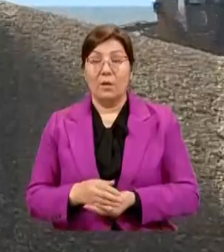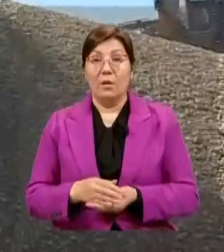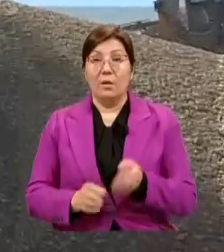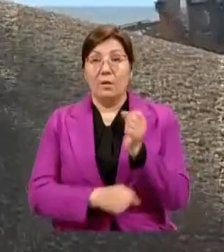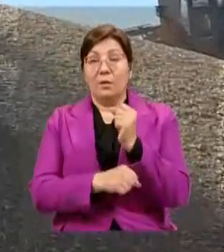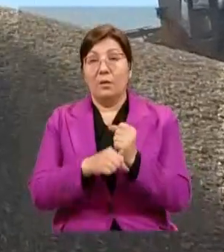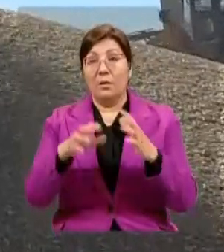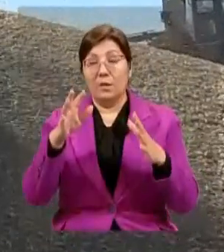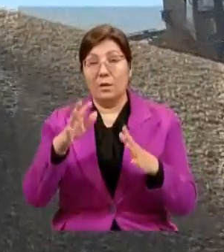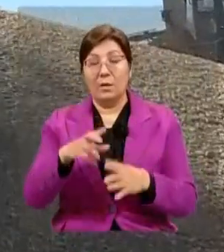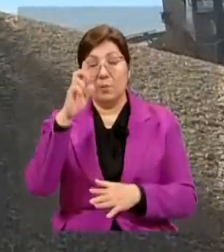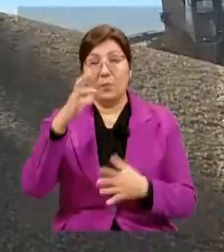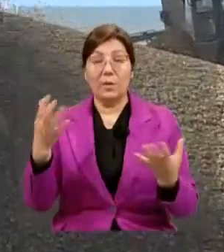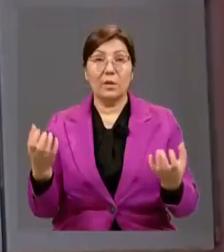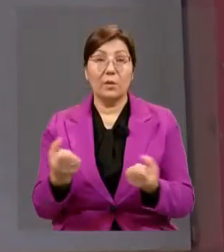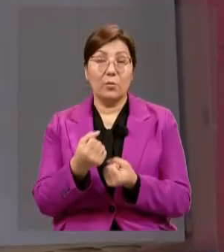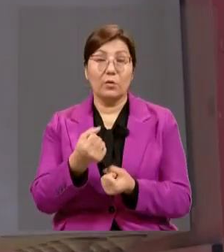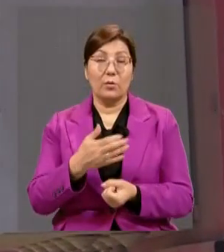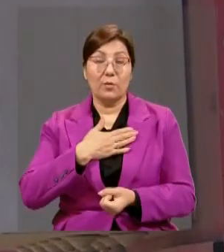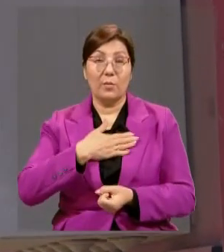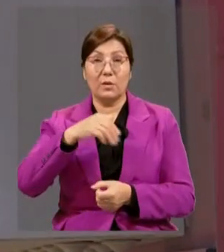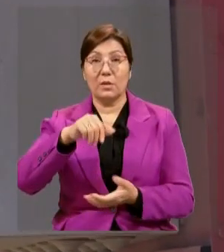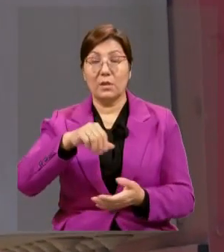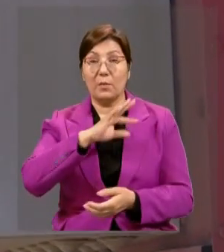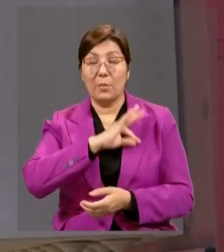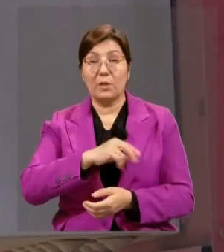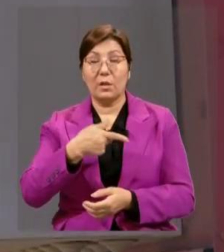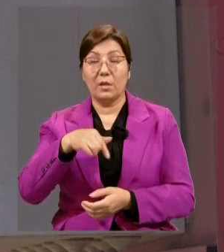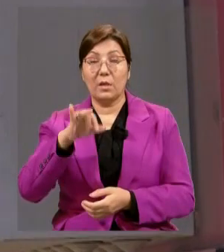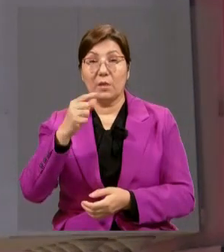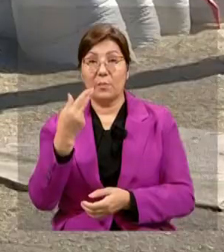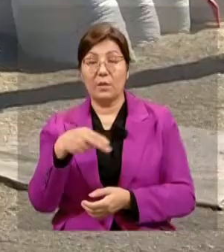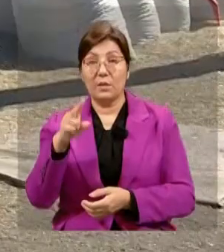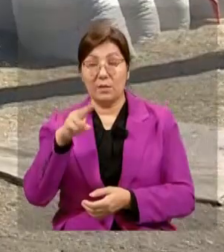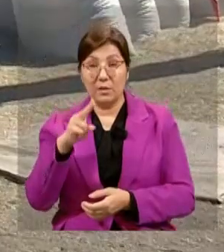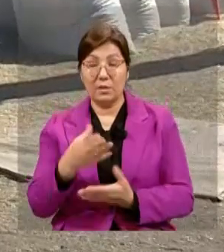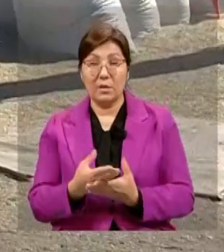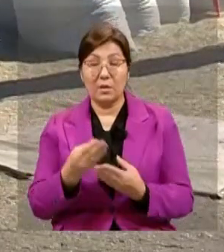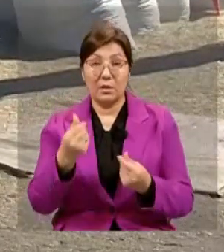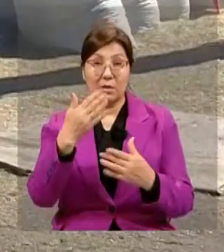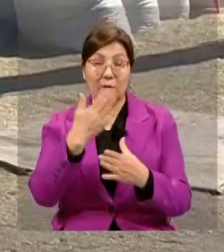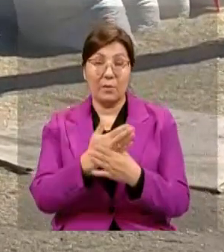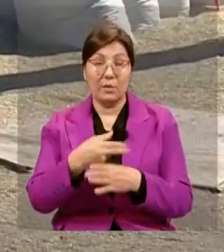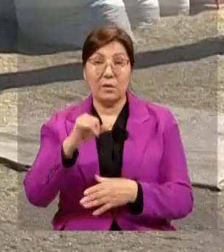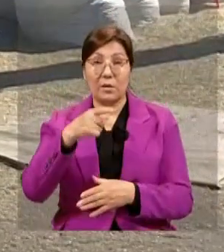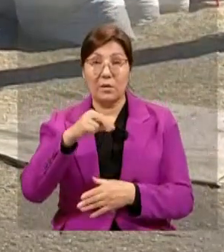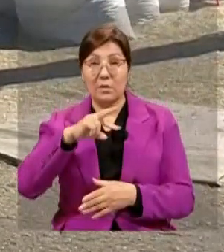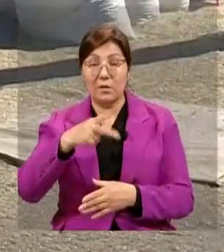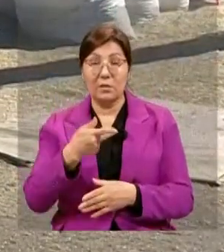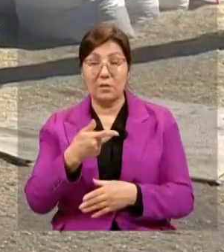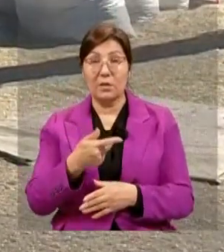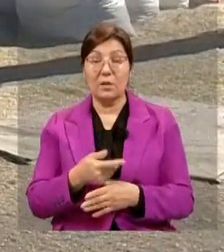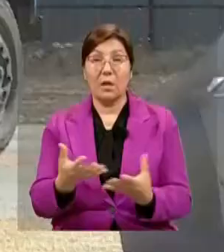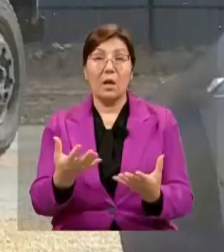шаруалар мемлекеттік қолдауды да белсенді пайдаланады. Атап айтқанда олар гербицидтер мен тыңайтқыштарға субсидия алып, дизель отын арзанға